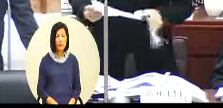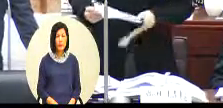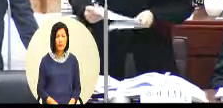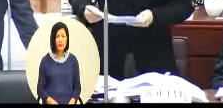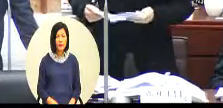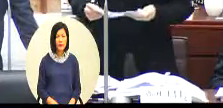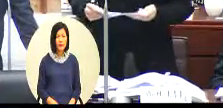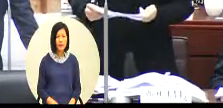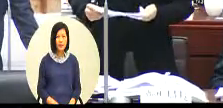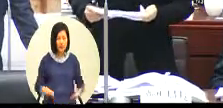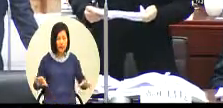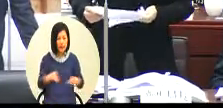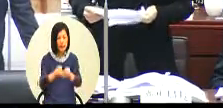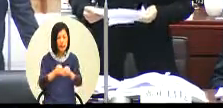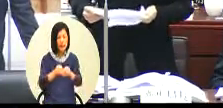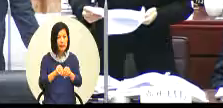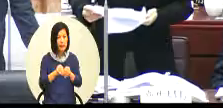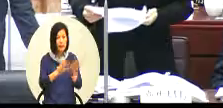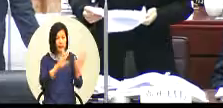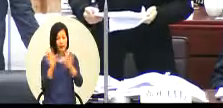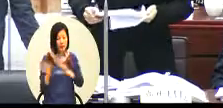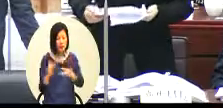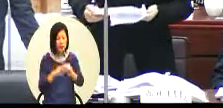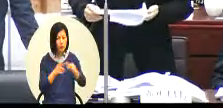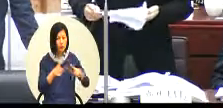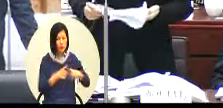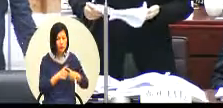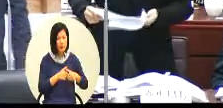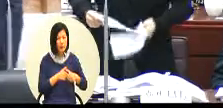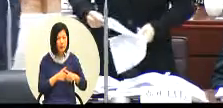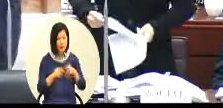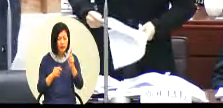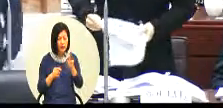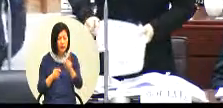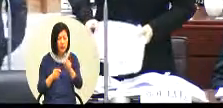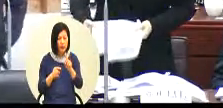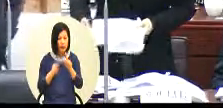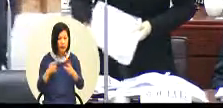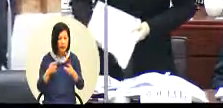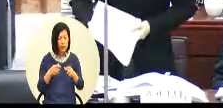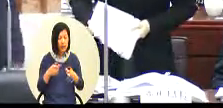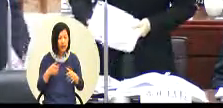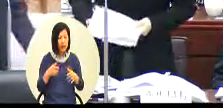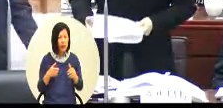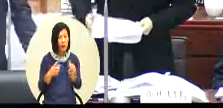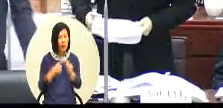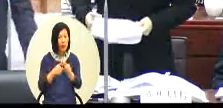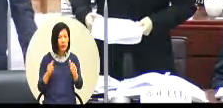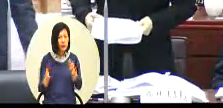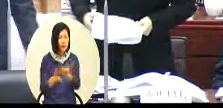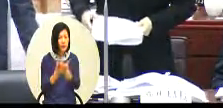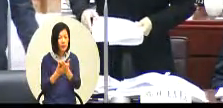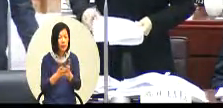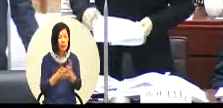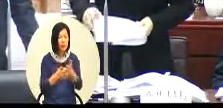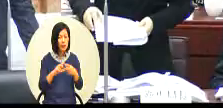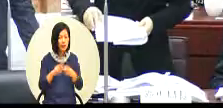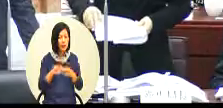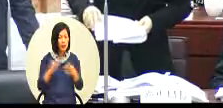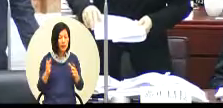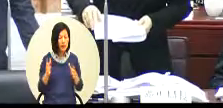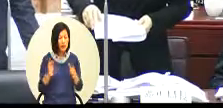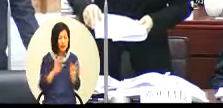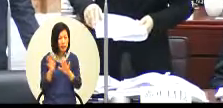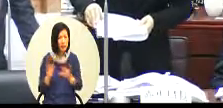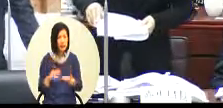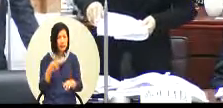一个整合型的中心，然后四个复合型的中心跟六个巷弄长照站。 如果说这上面来讲